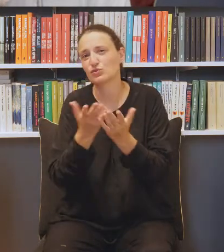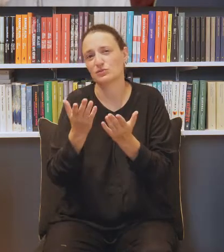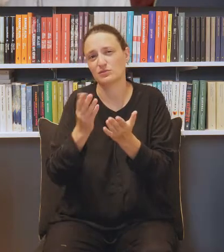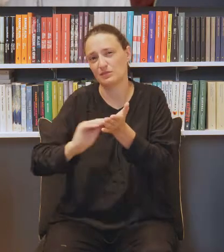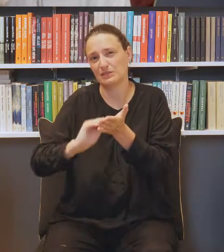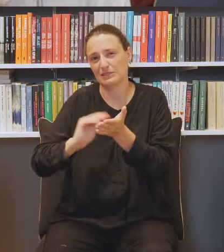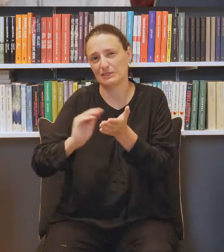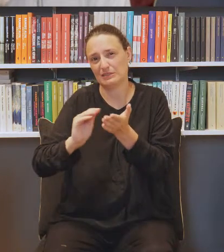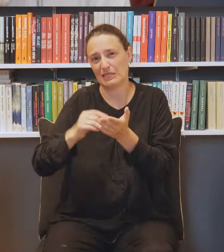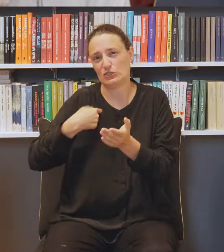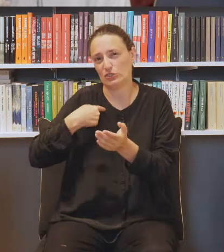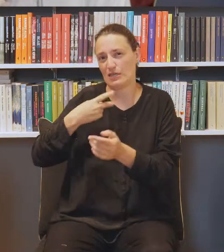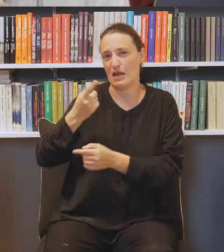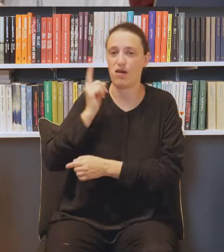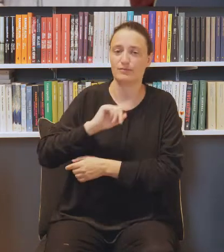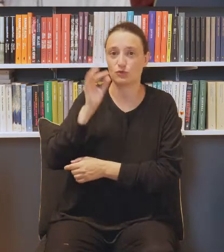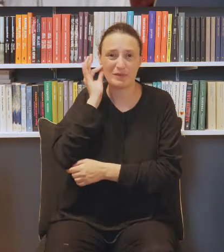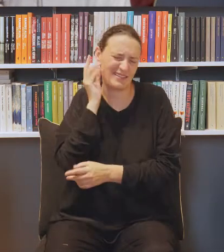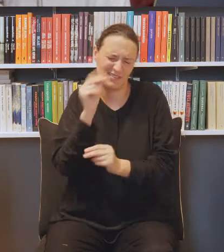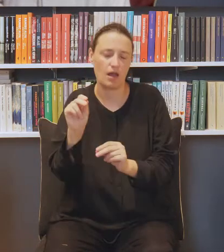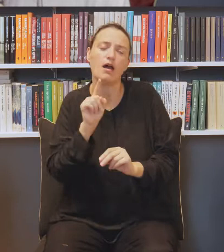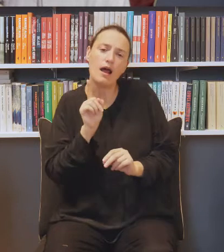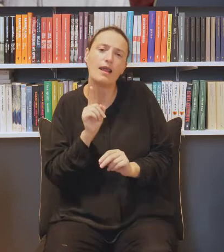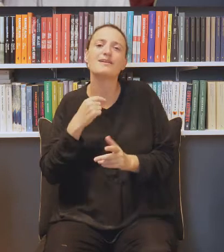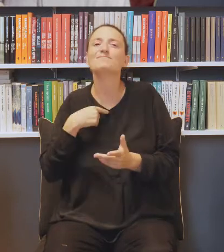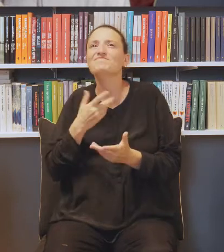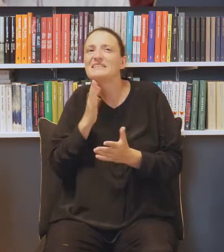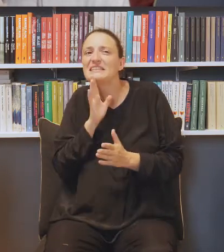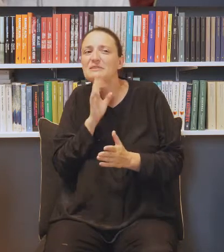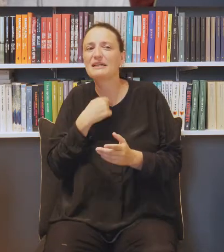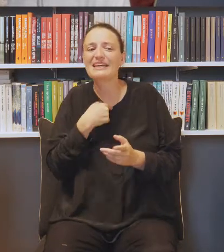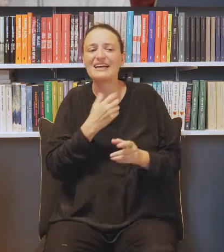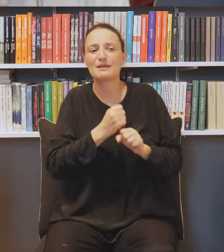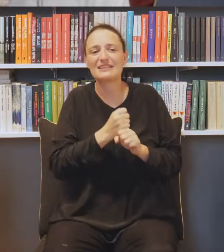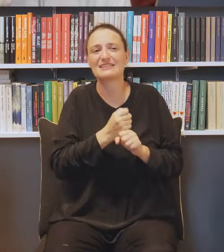wpływem tej twórczości, bo pisałem pracę magisterską i stąd pewnie to.